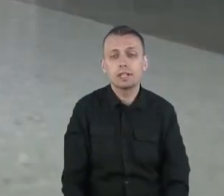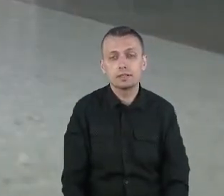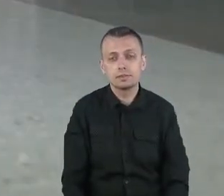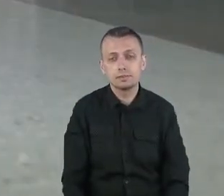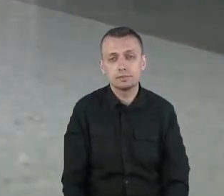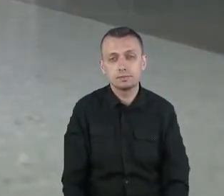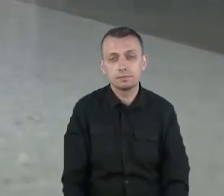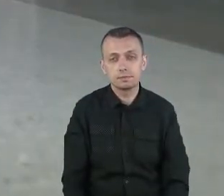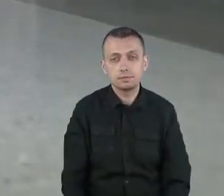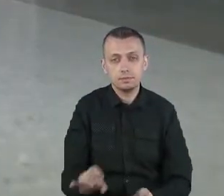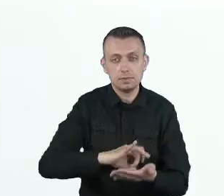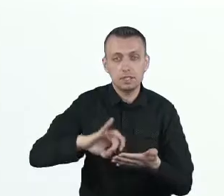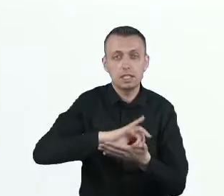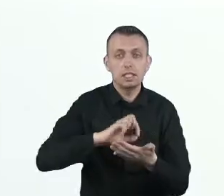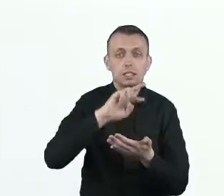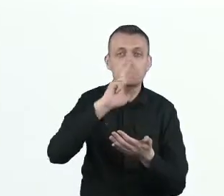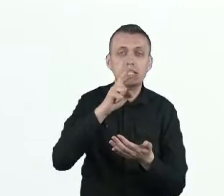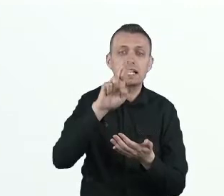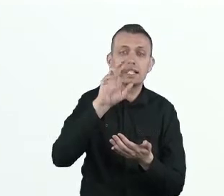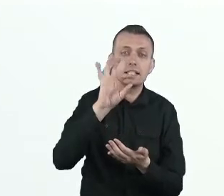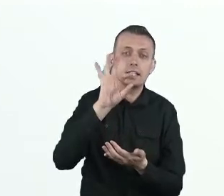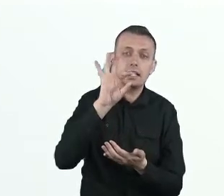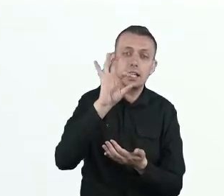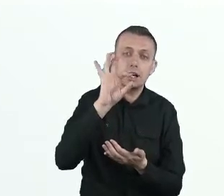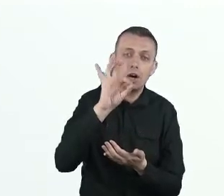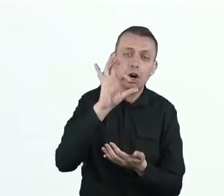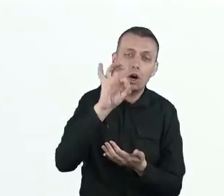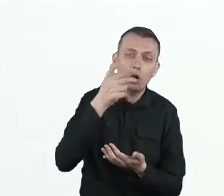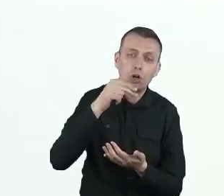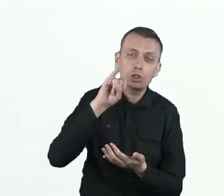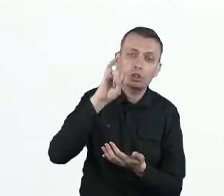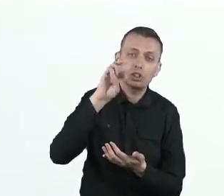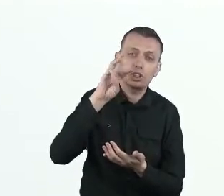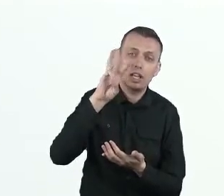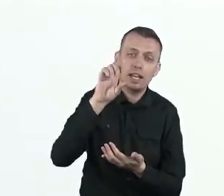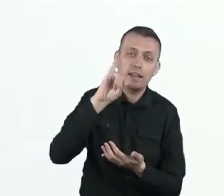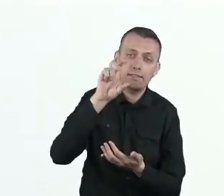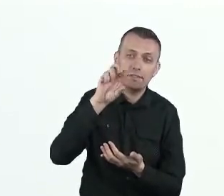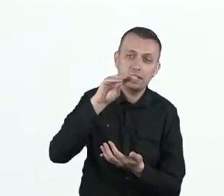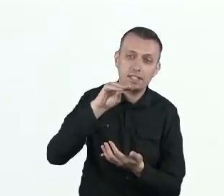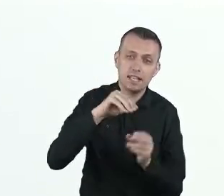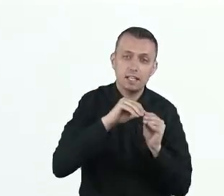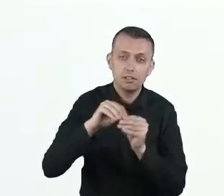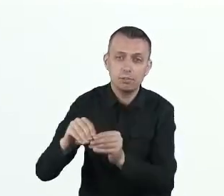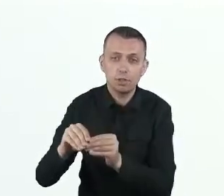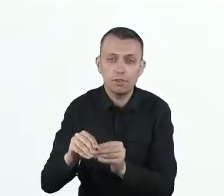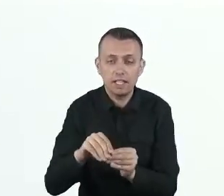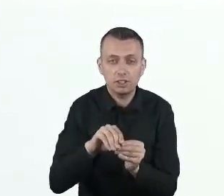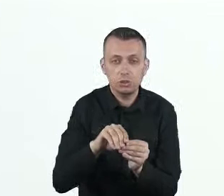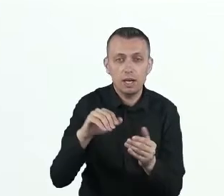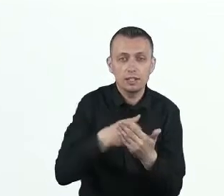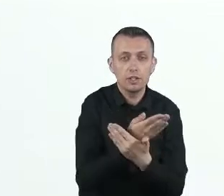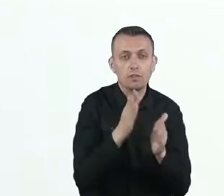Dnia, Anna Królak. Gmina Krośniewice wprowadziła niedawno udogodnienia dla swoich mieszkańców. Za pomocą